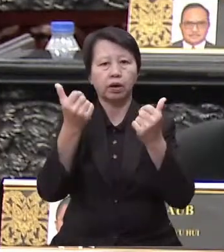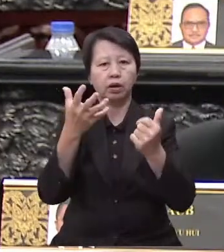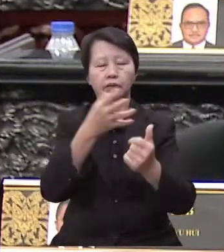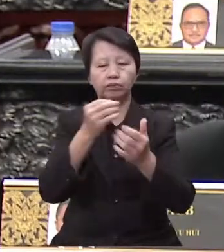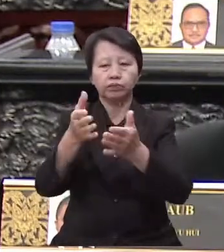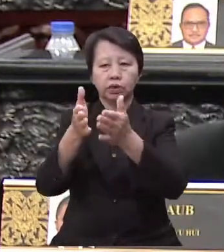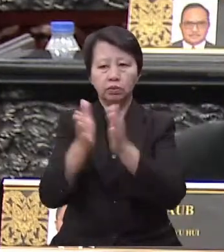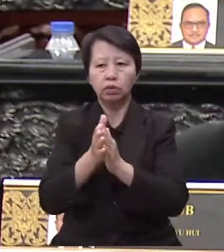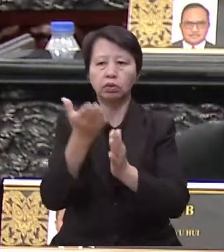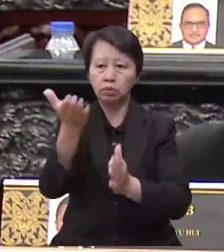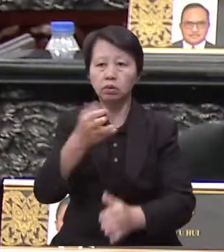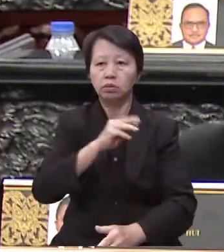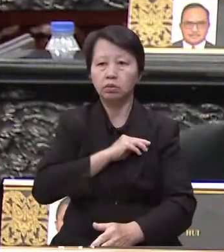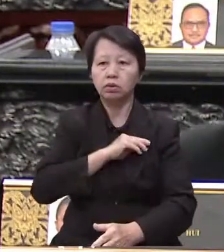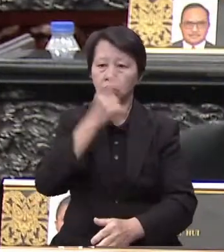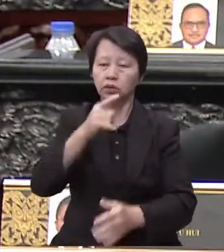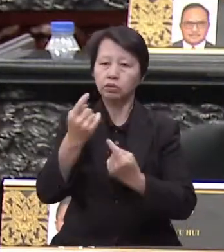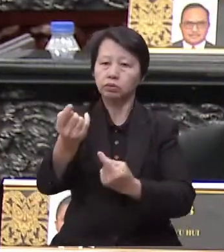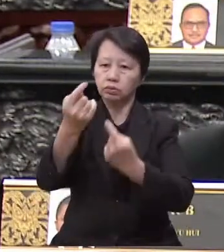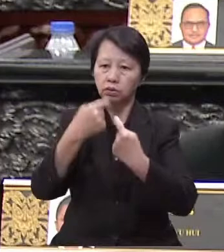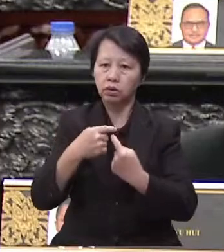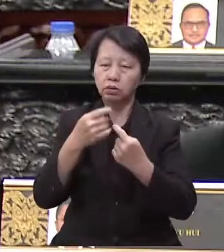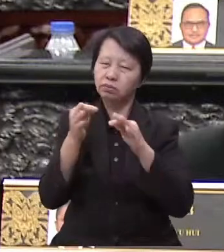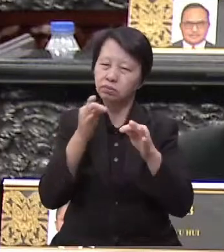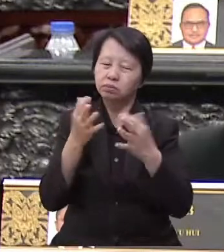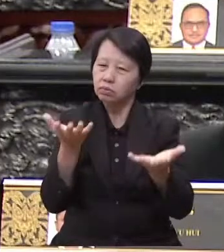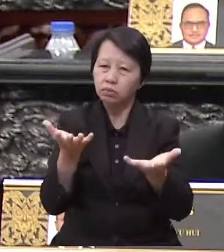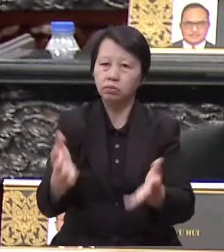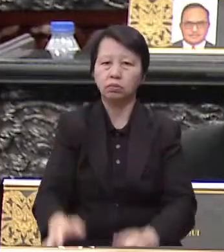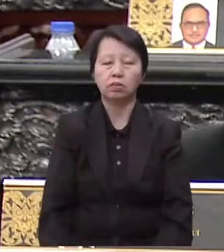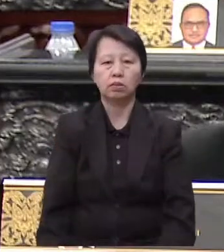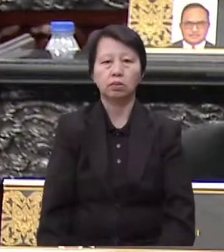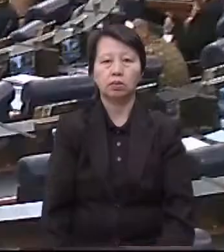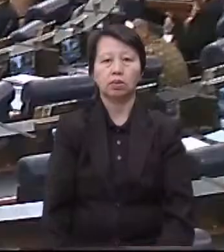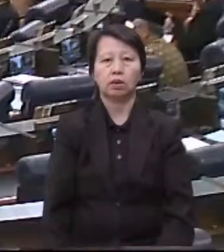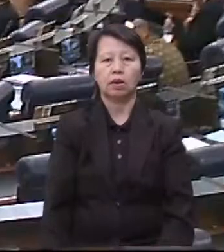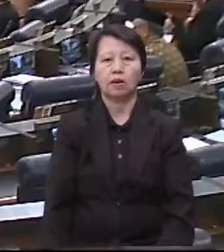Mohon Menteri untuk memberi penjelasan.